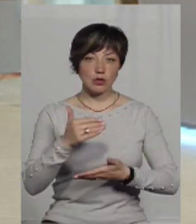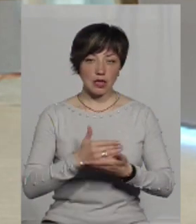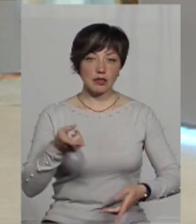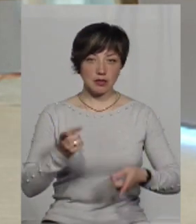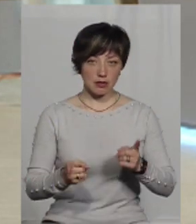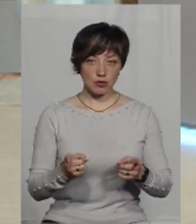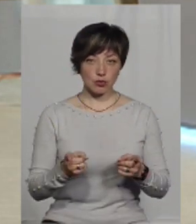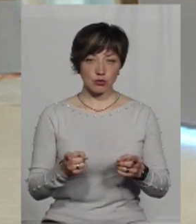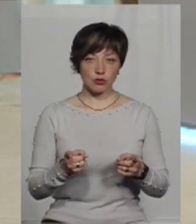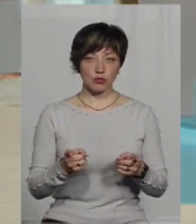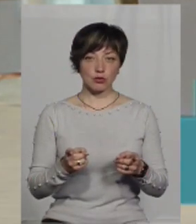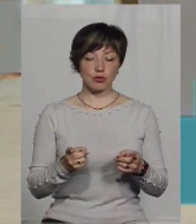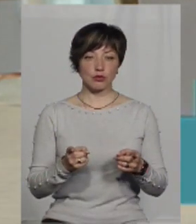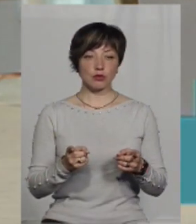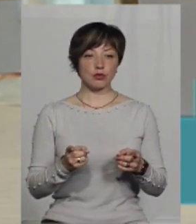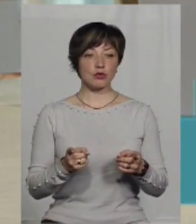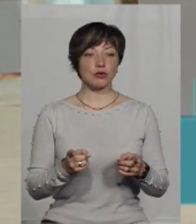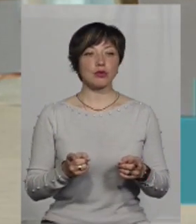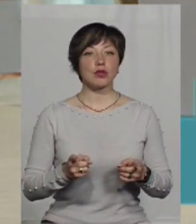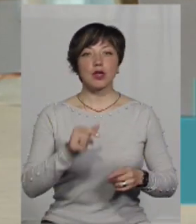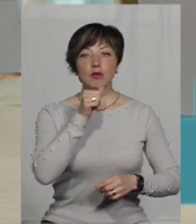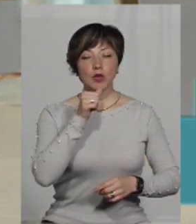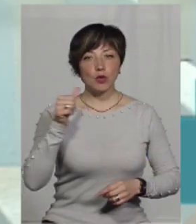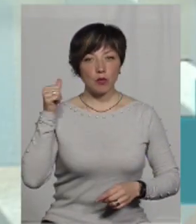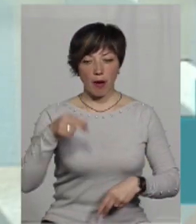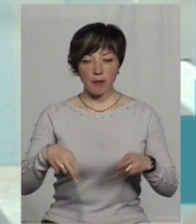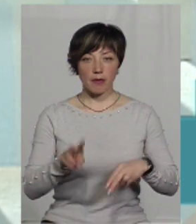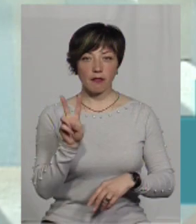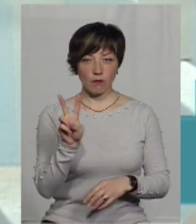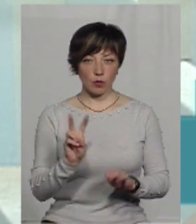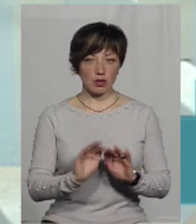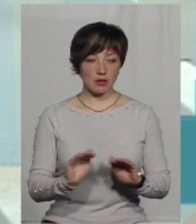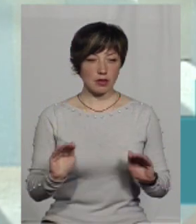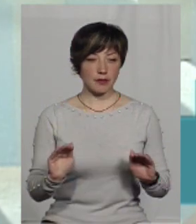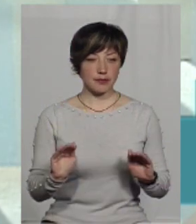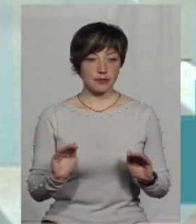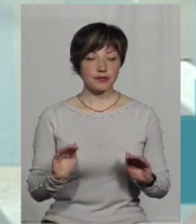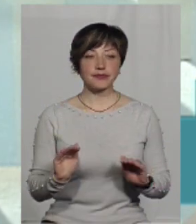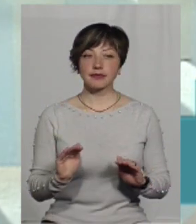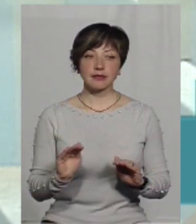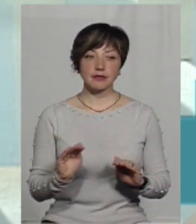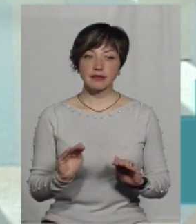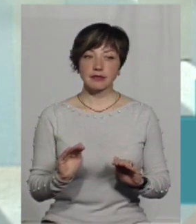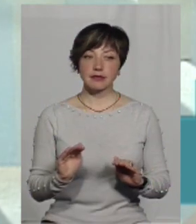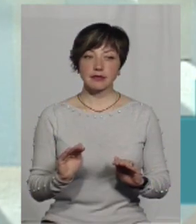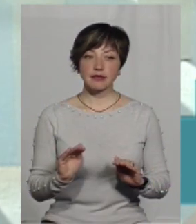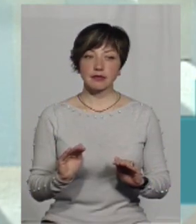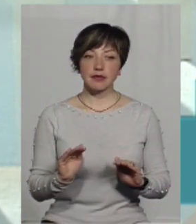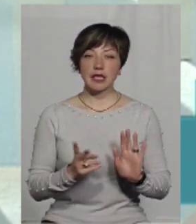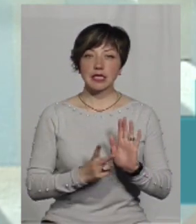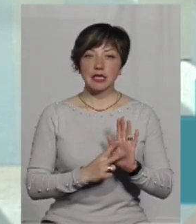дійсно, от в минулому році в нас прооперовано 2 дітей. Так? Вірніше, не 2 дітей,